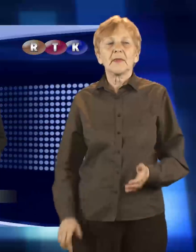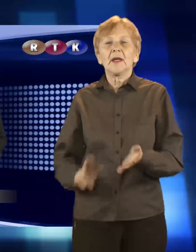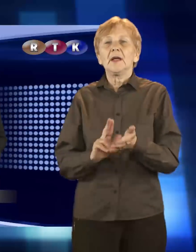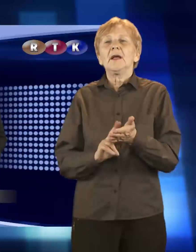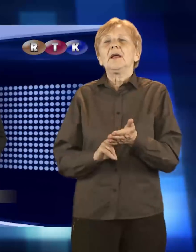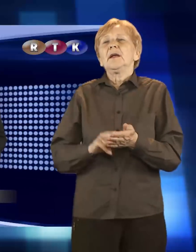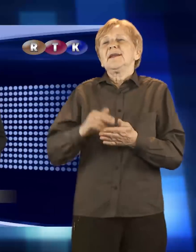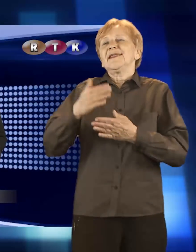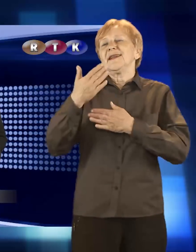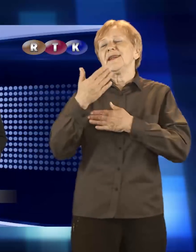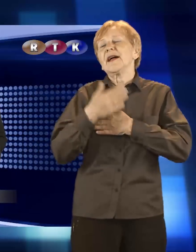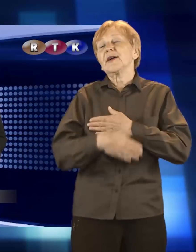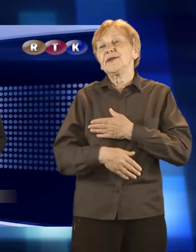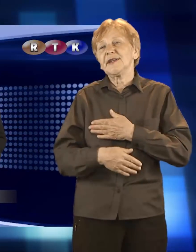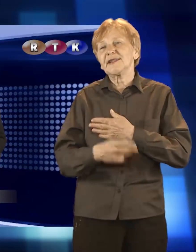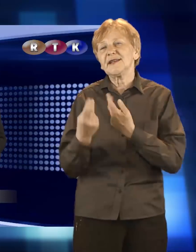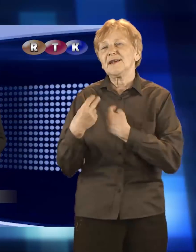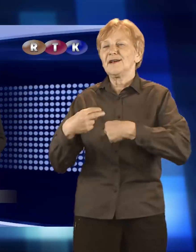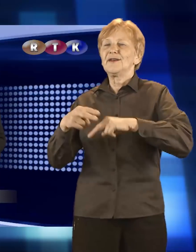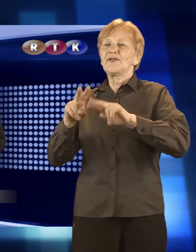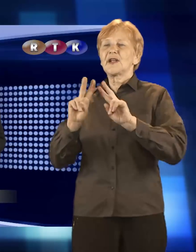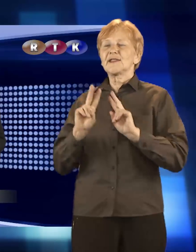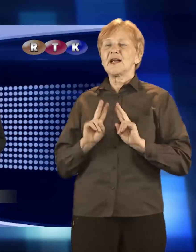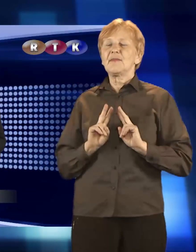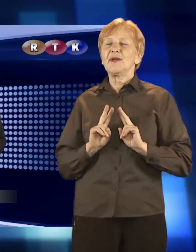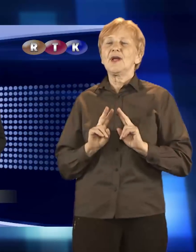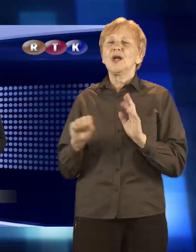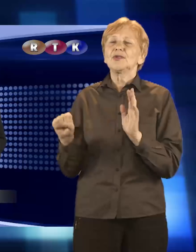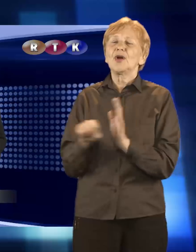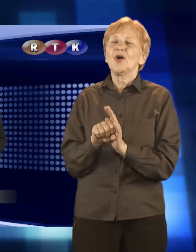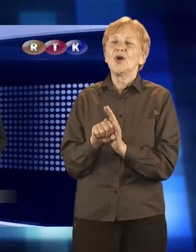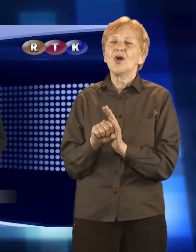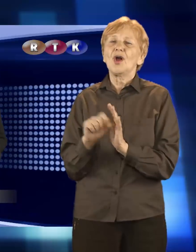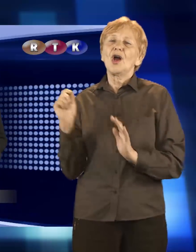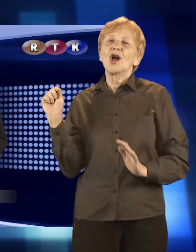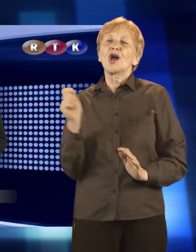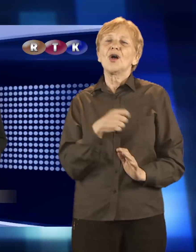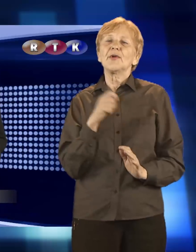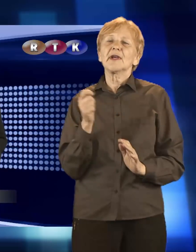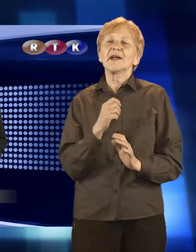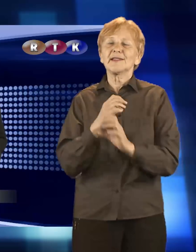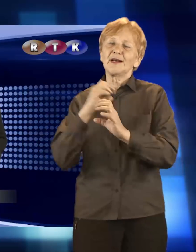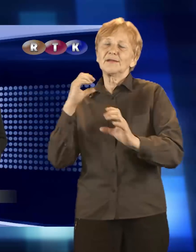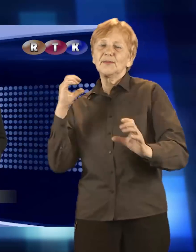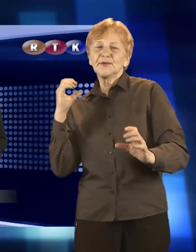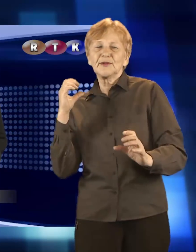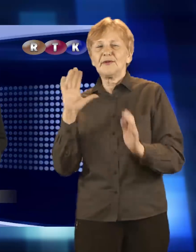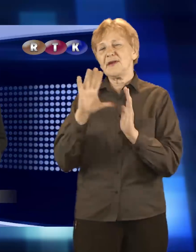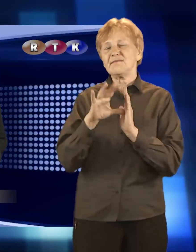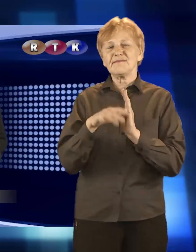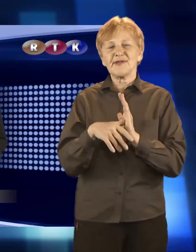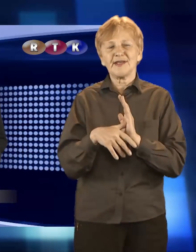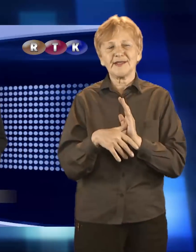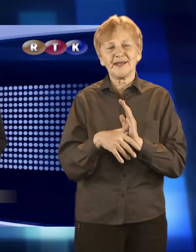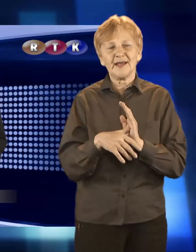A na koniec wracamy do wciąż gorąco i szeroko komentowanego nowego systemu komunikacji miejskiej. Przed nami druga korekta rozkładu